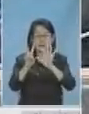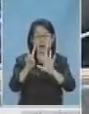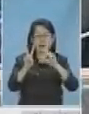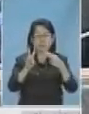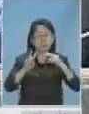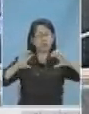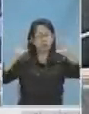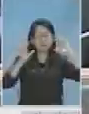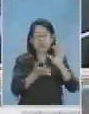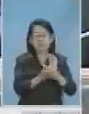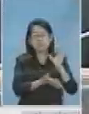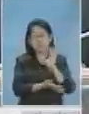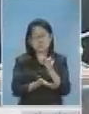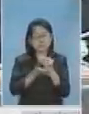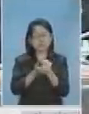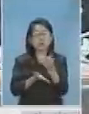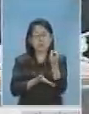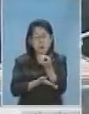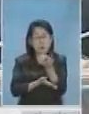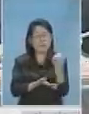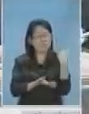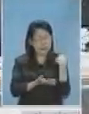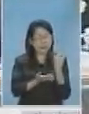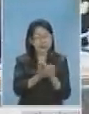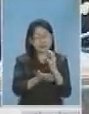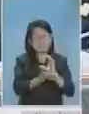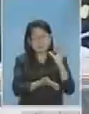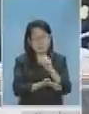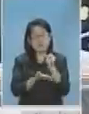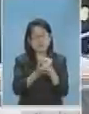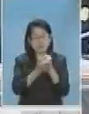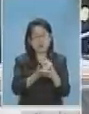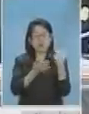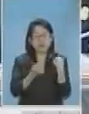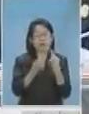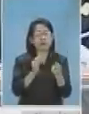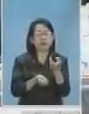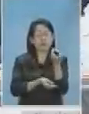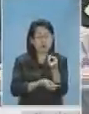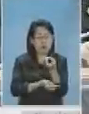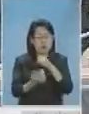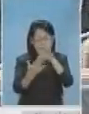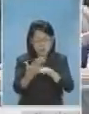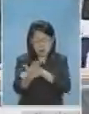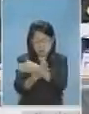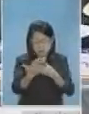มีนะครับไม่ได้มีผมขออนุญาตเรียนท่านประธานเลยครับว่ามาตรการทั้งหลายที่รัฐบาลเสนอเข้ามาในกรรม